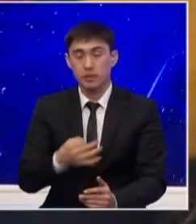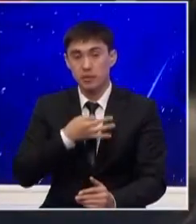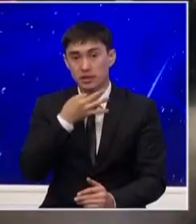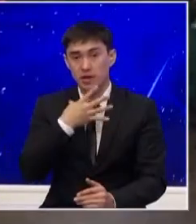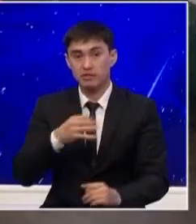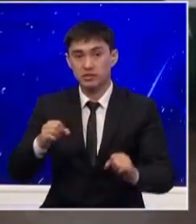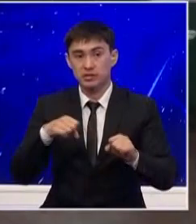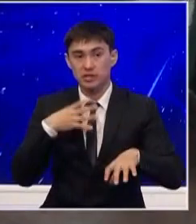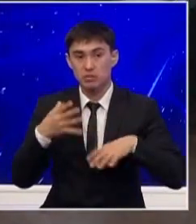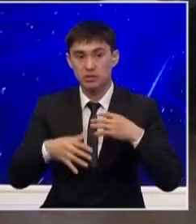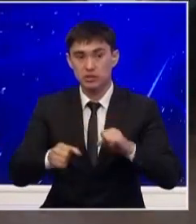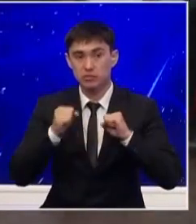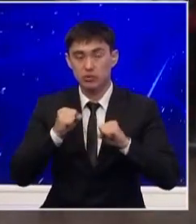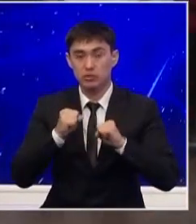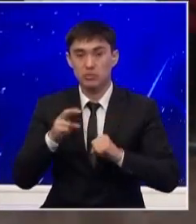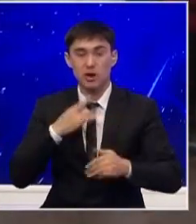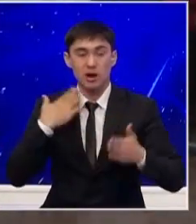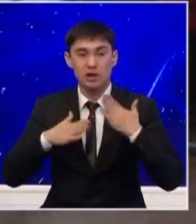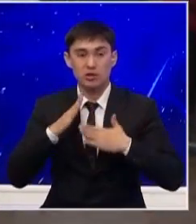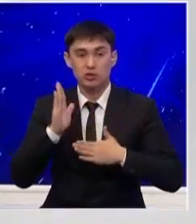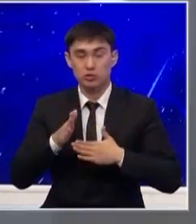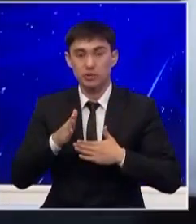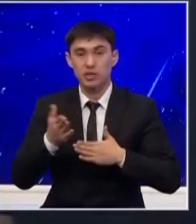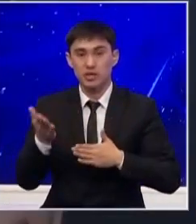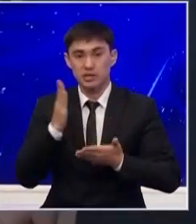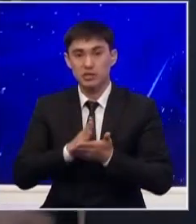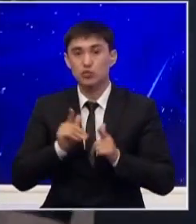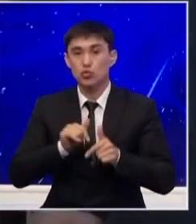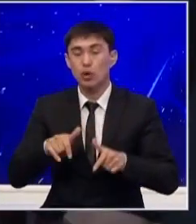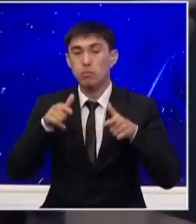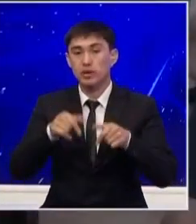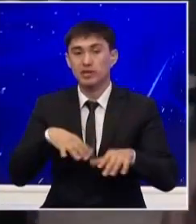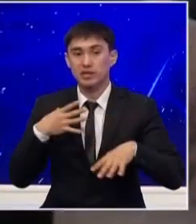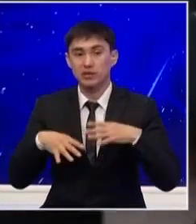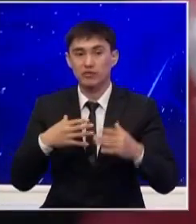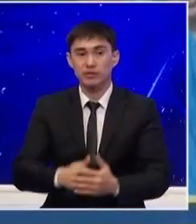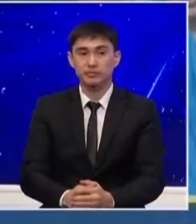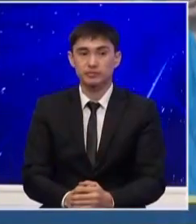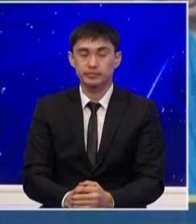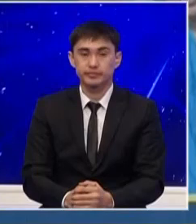очень нравится заниматься спортом. Я рада, что теперь нам есть куда приходить на тренировки.